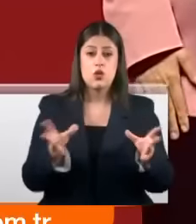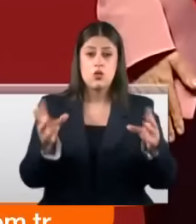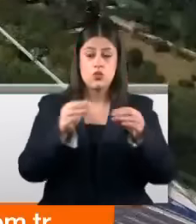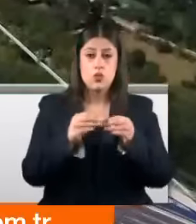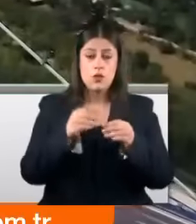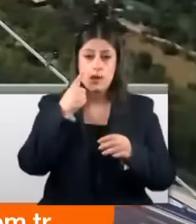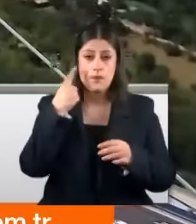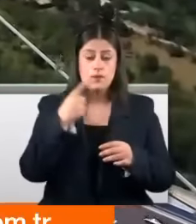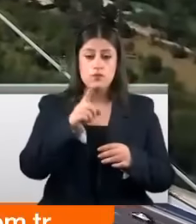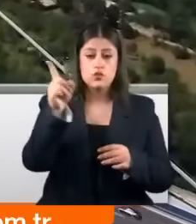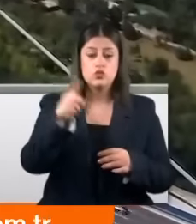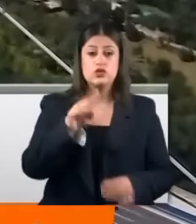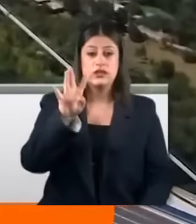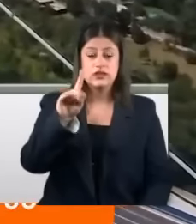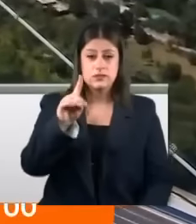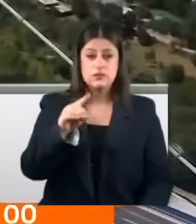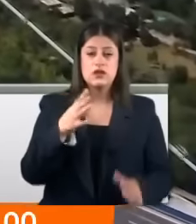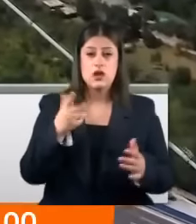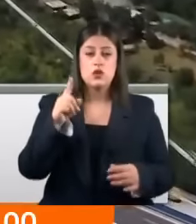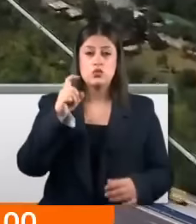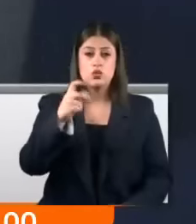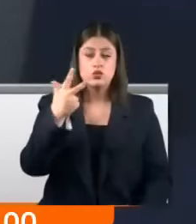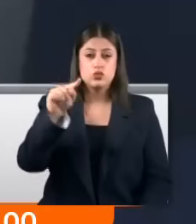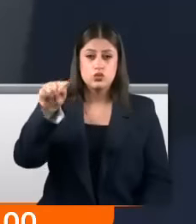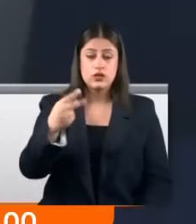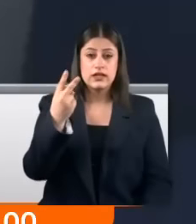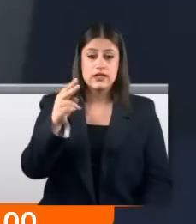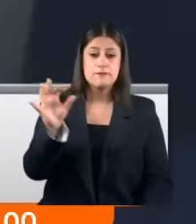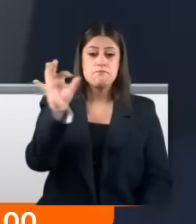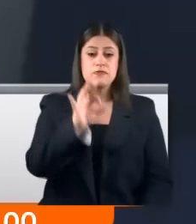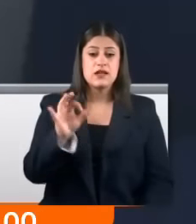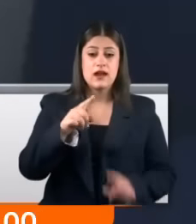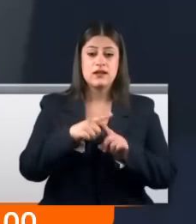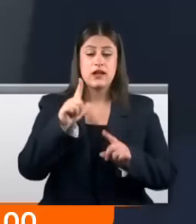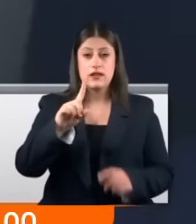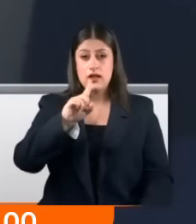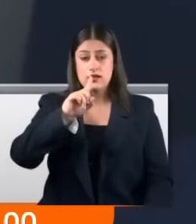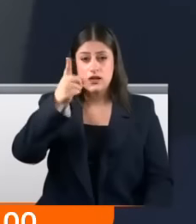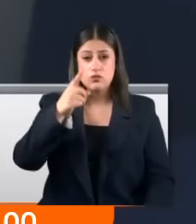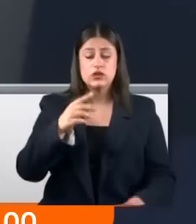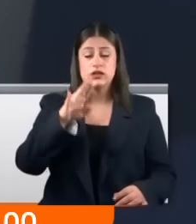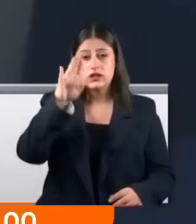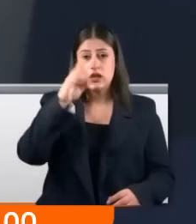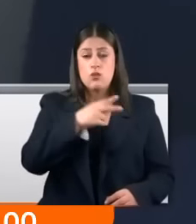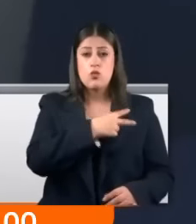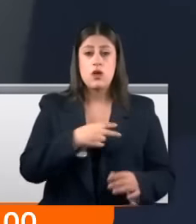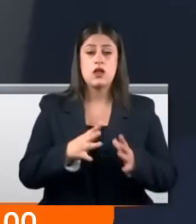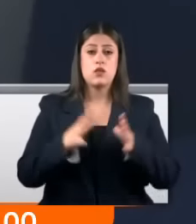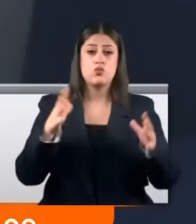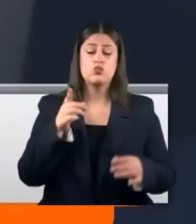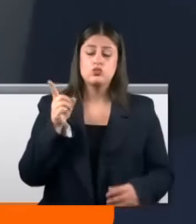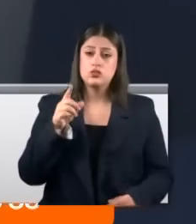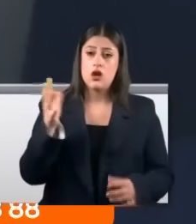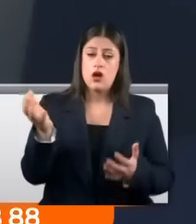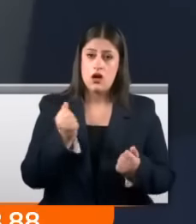kaynağın yaklaşık %41'ini yani 93.2 milyar lirayı tek başına İstanbul Büyükşehir Belediyesi aldı.